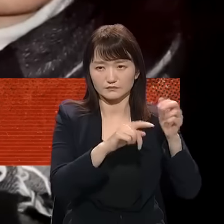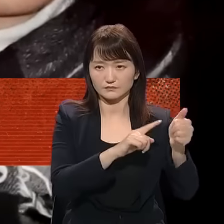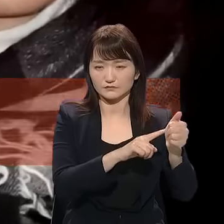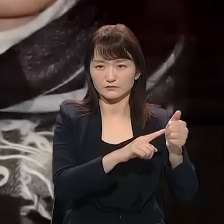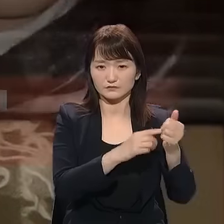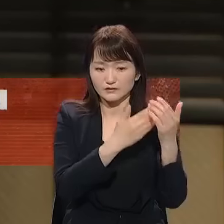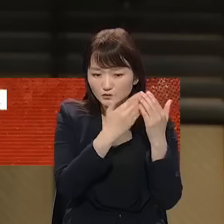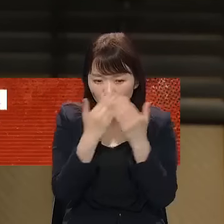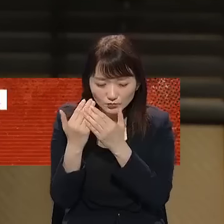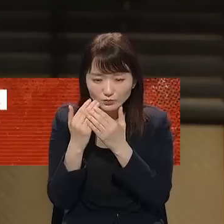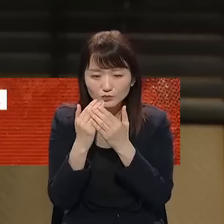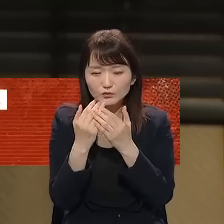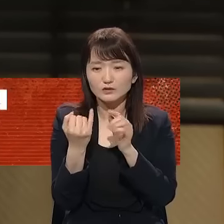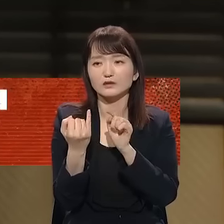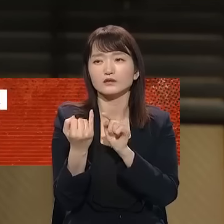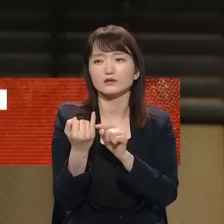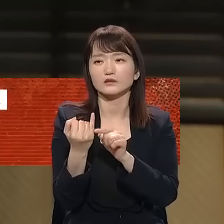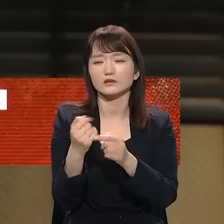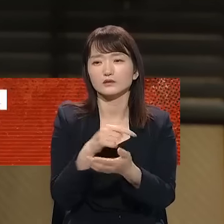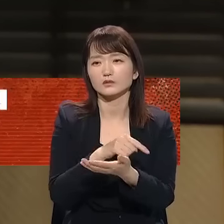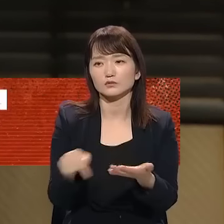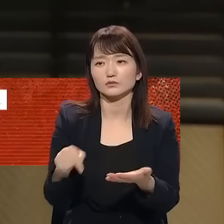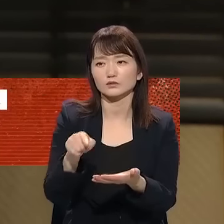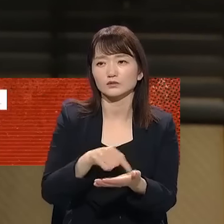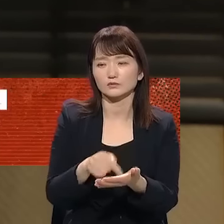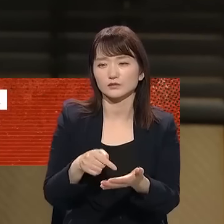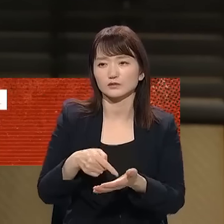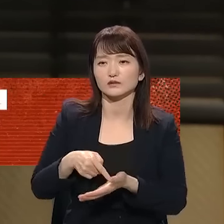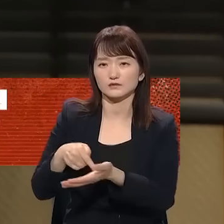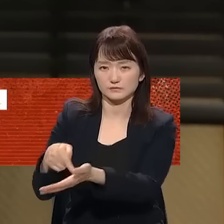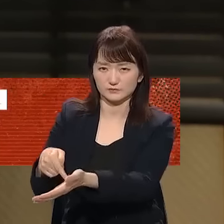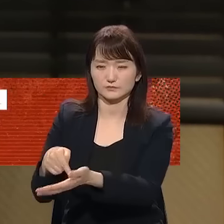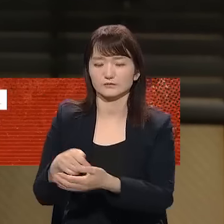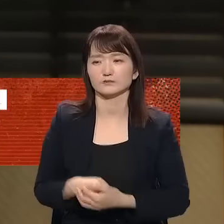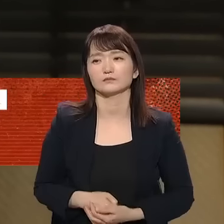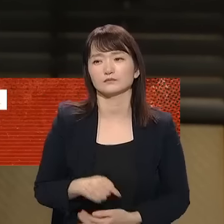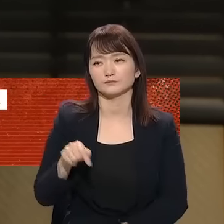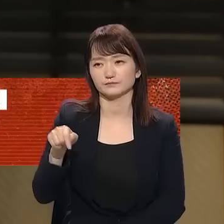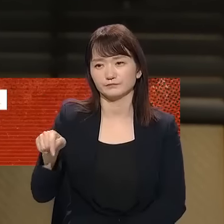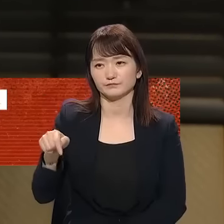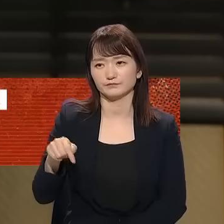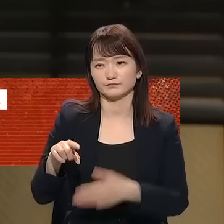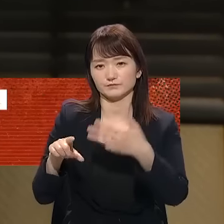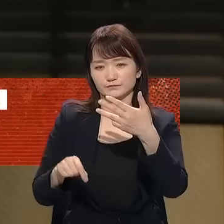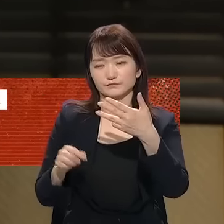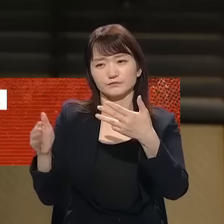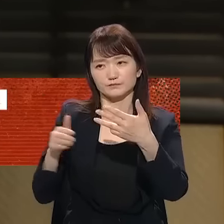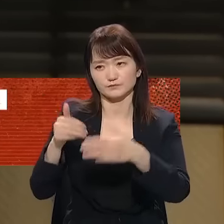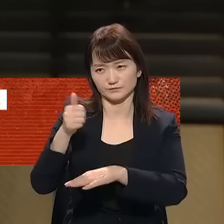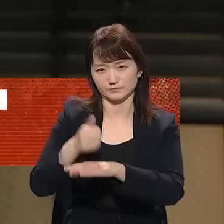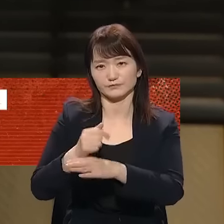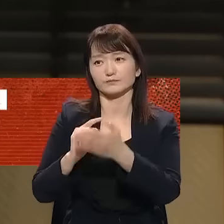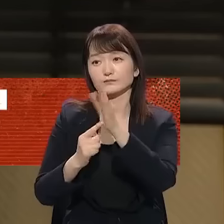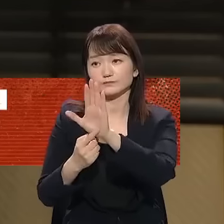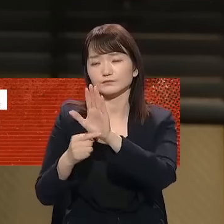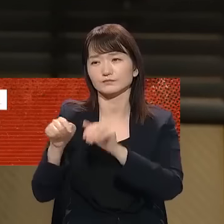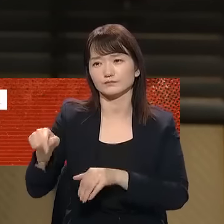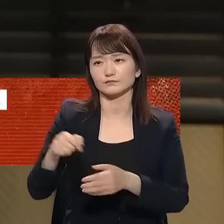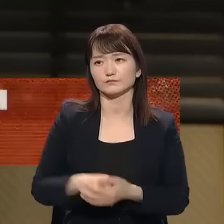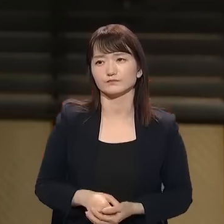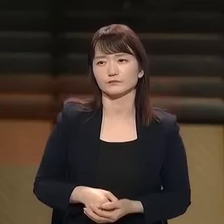동거인을 상대로도이 손해배상 청구 소송을 노서 관장 세 놓은 건데이 부분은 8월쯤에이 결론이 날 텐데 여기도